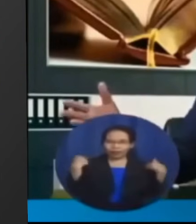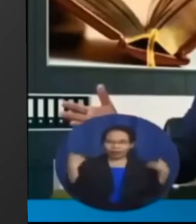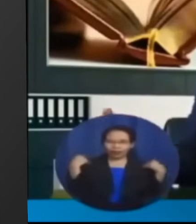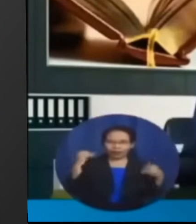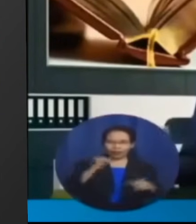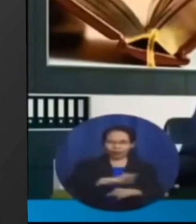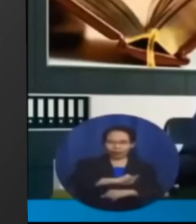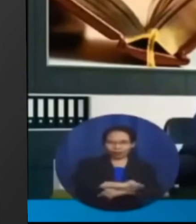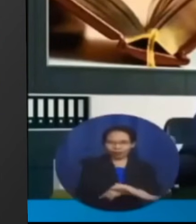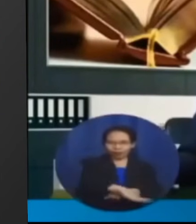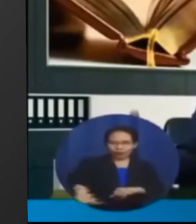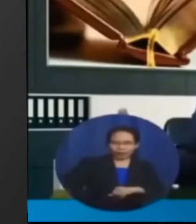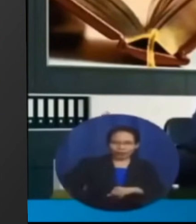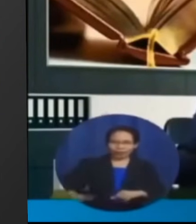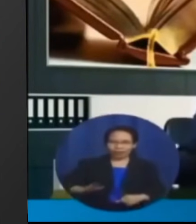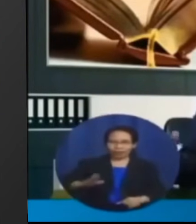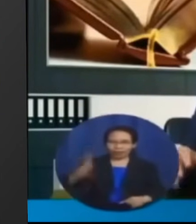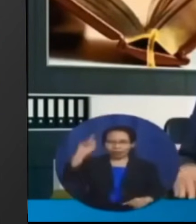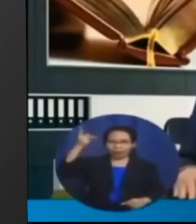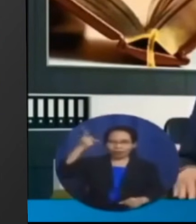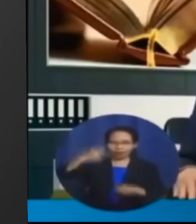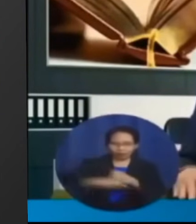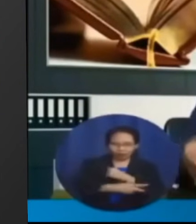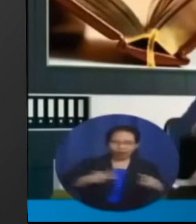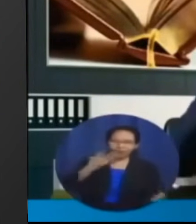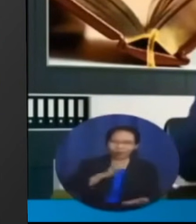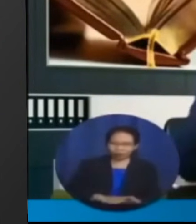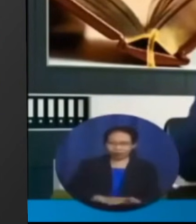magkakaroon siya ng impluensya doon sa politikong kurap.